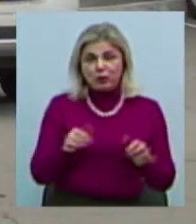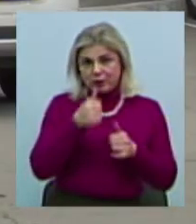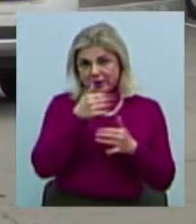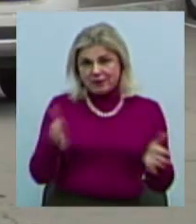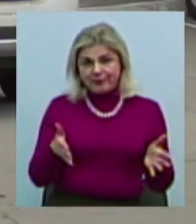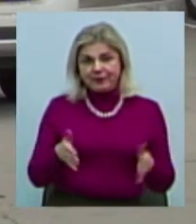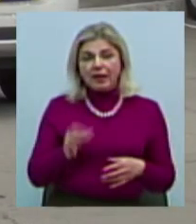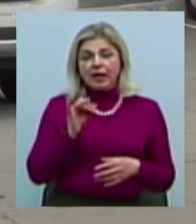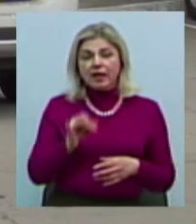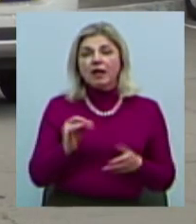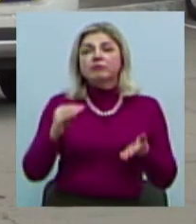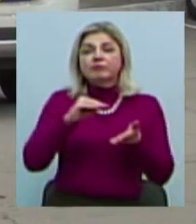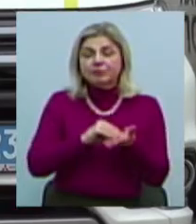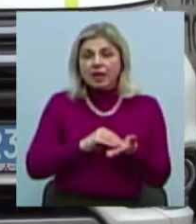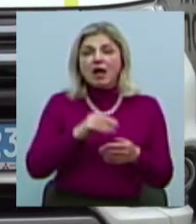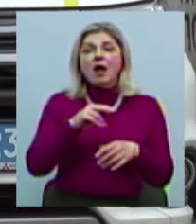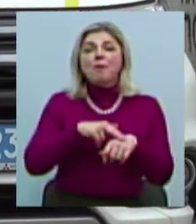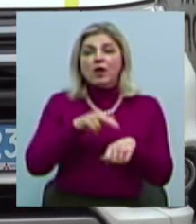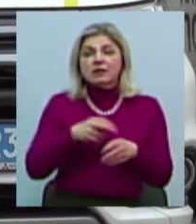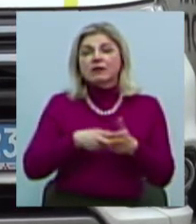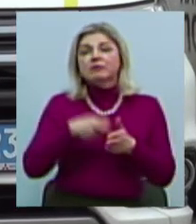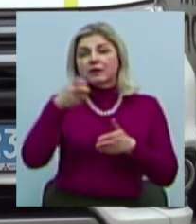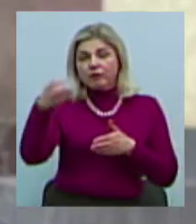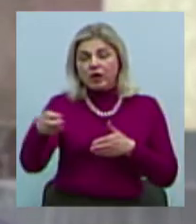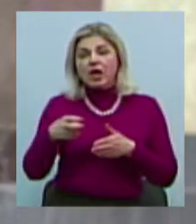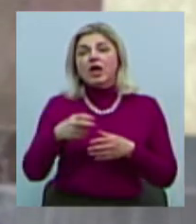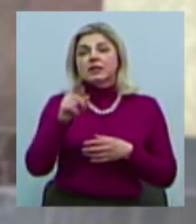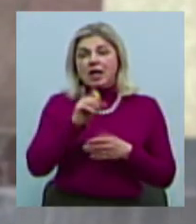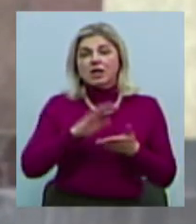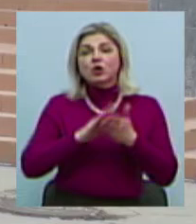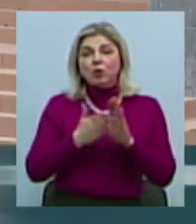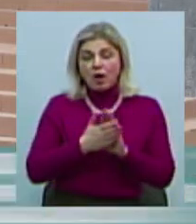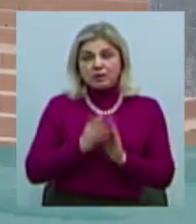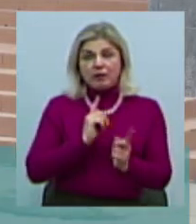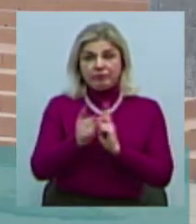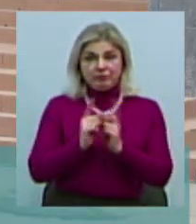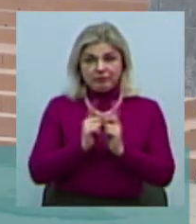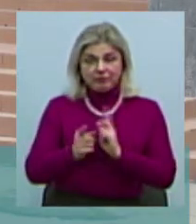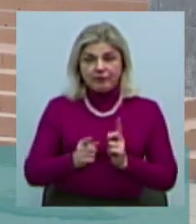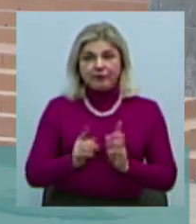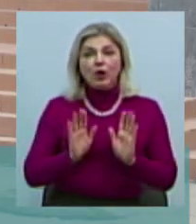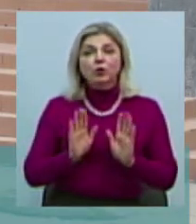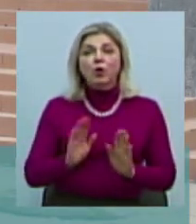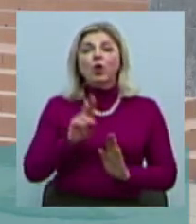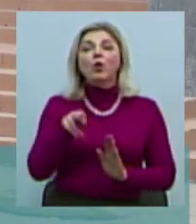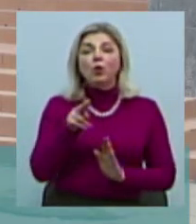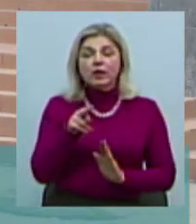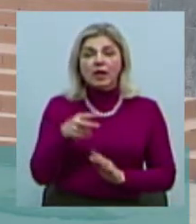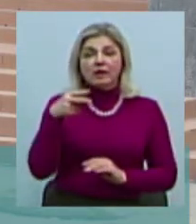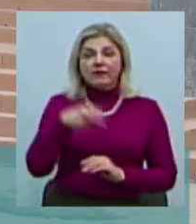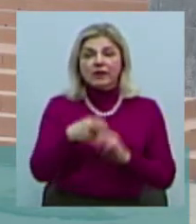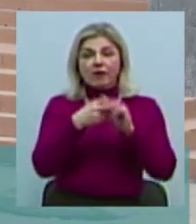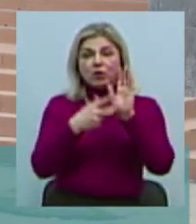Вимогу припис до міської влади поліцейські направили через ситуацію з дорожнім рухом. Тільки в грудні 2018 року